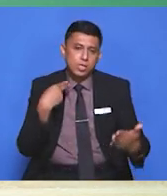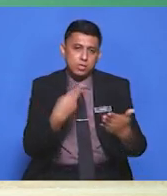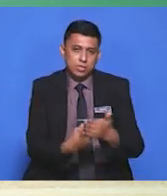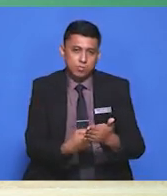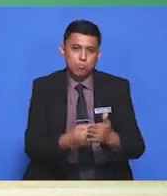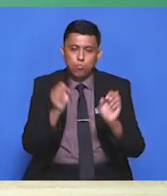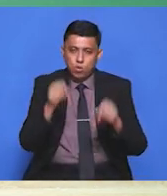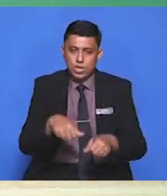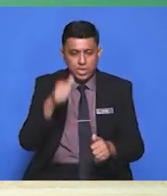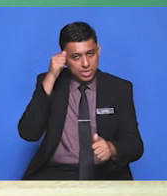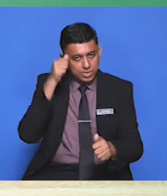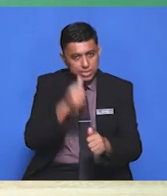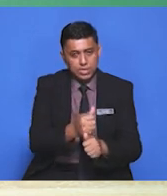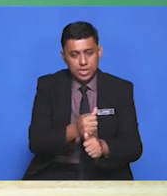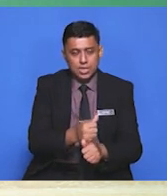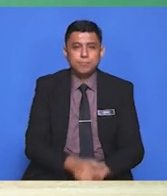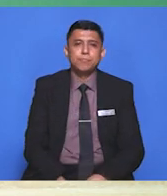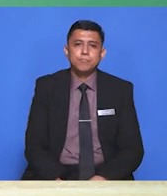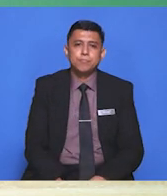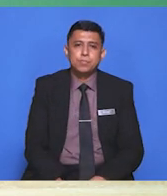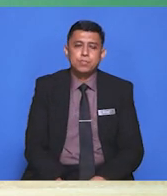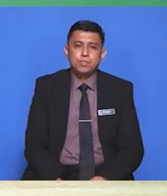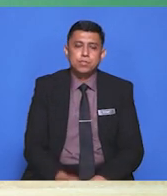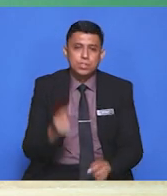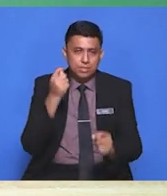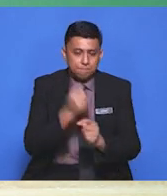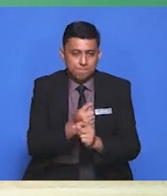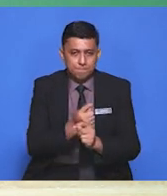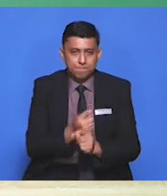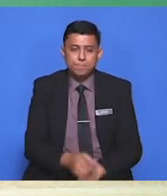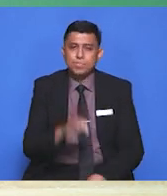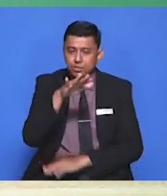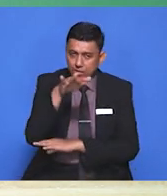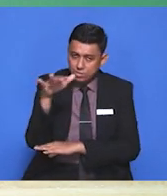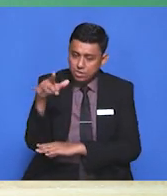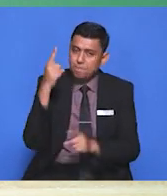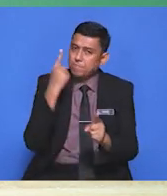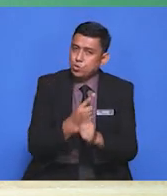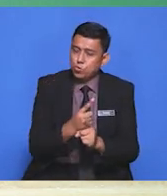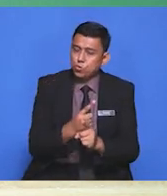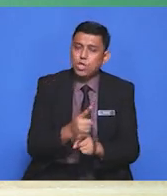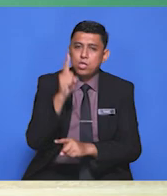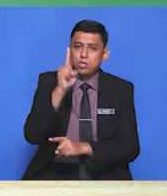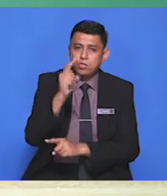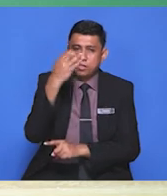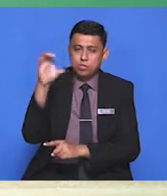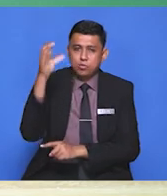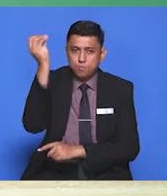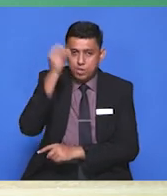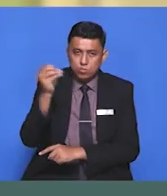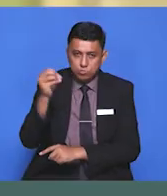boleh mengingat fakta dengan tepat. Tepat maksudnya ejaan mestilah betul